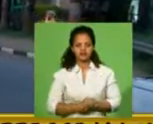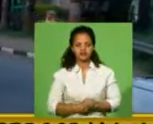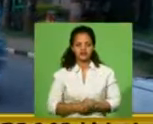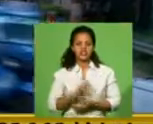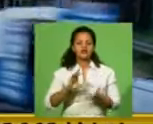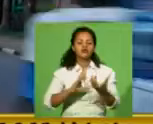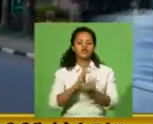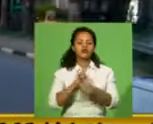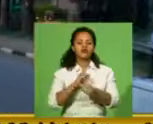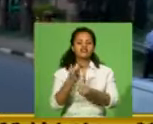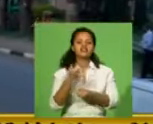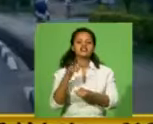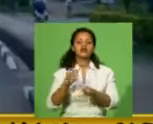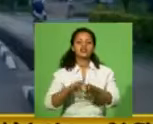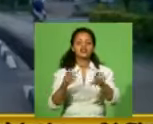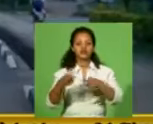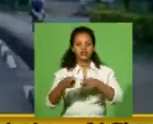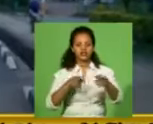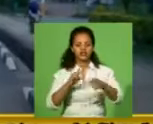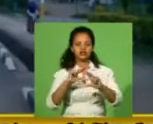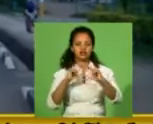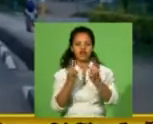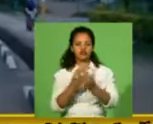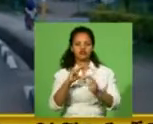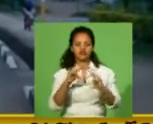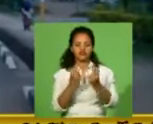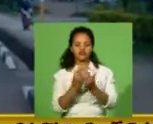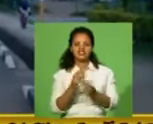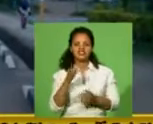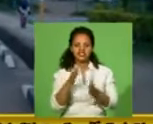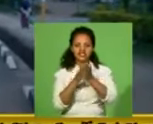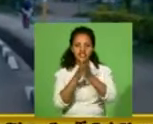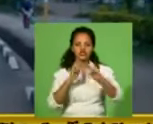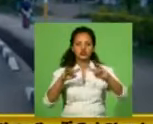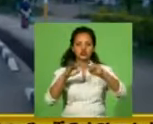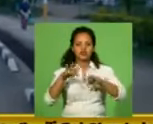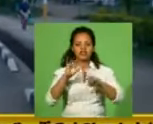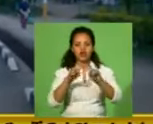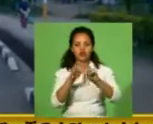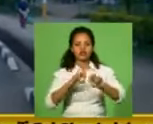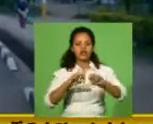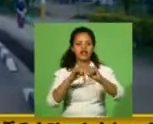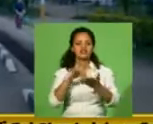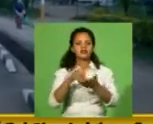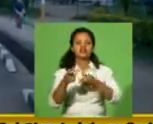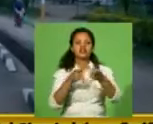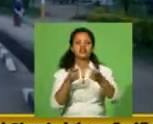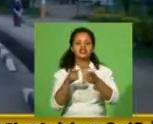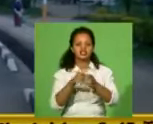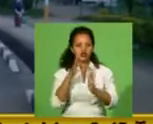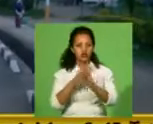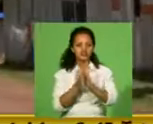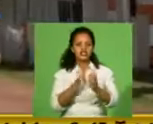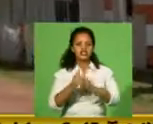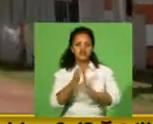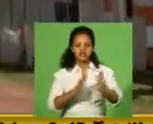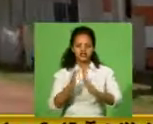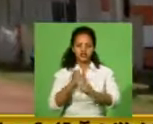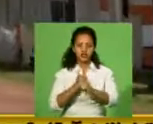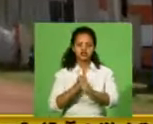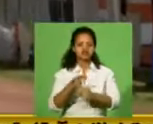የደቡብ ክልል የኮቪድ-19 ወረርሽኝ ቁጥጥር ግብረ ኃይል ቡድን አባላት በስልጤ ዞን በመገኘት የተለያዩ ወረዳዎችና ከተማ አስተዳደሮች የተከናወኑ የቅድመ ዝግጅት